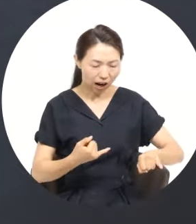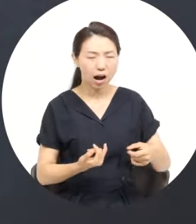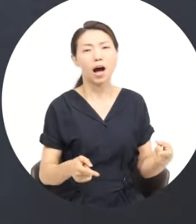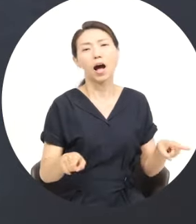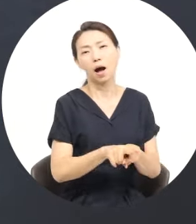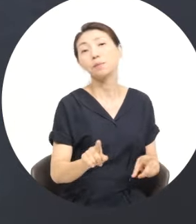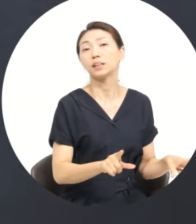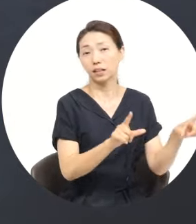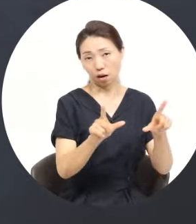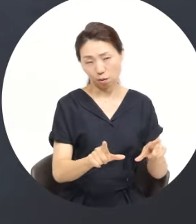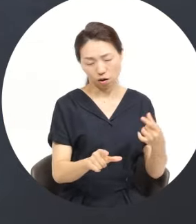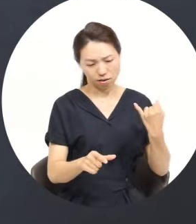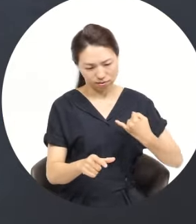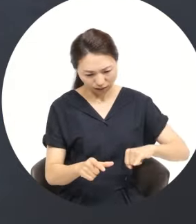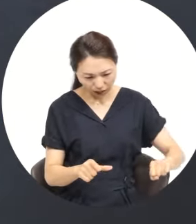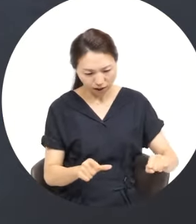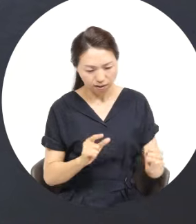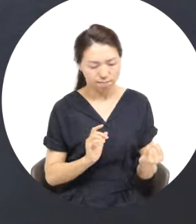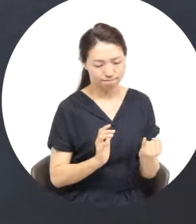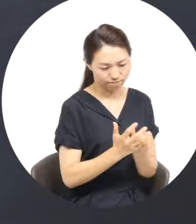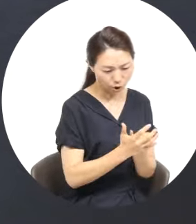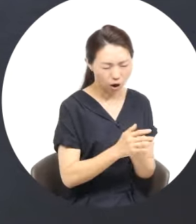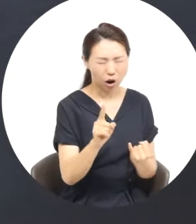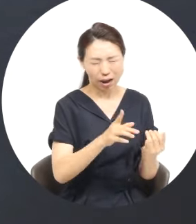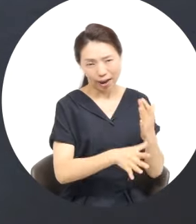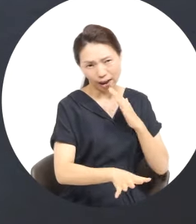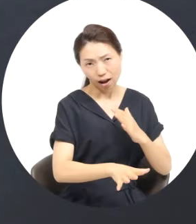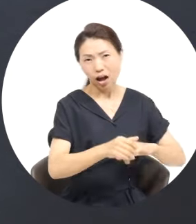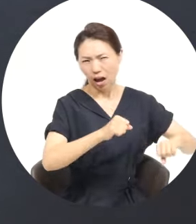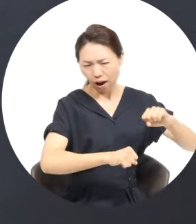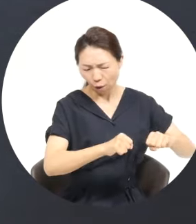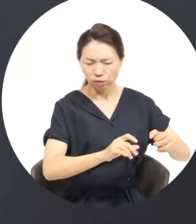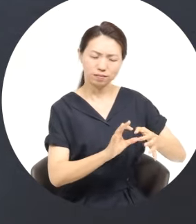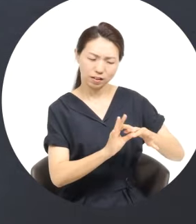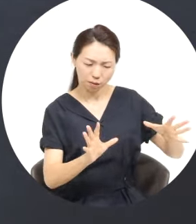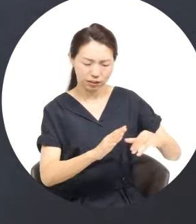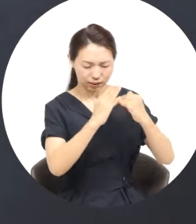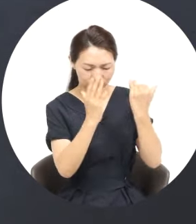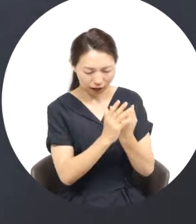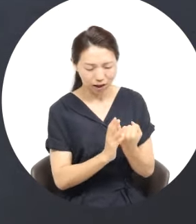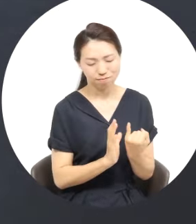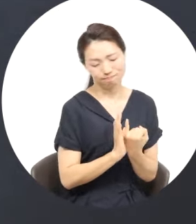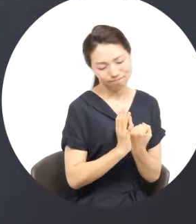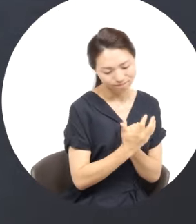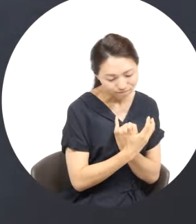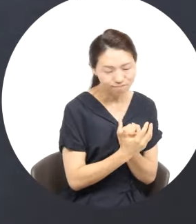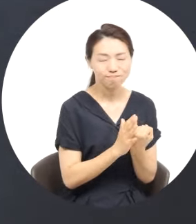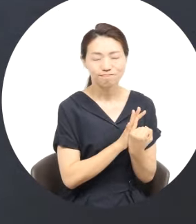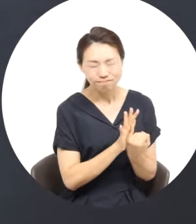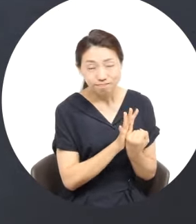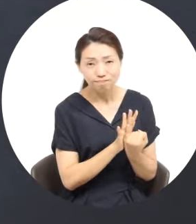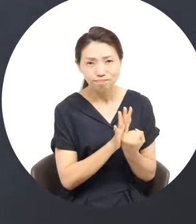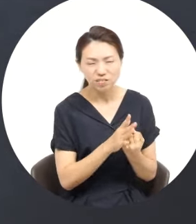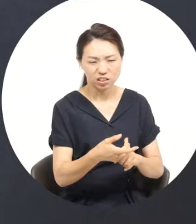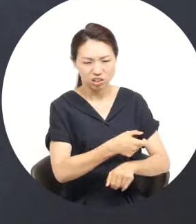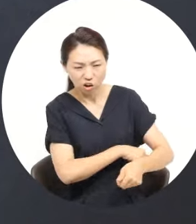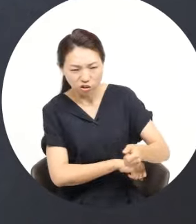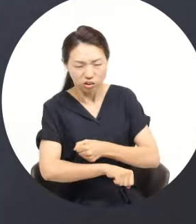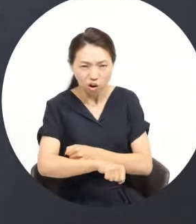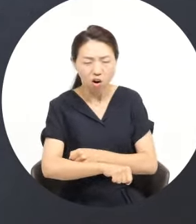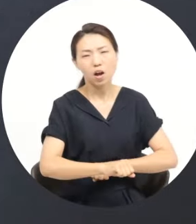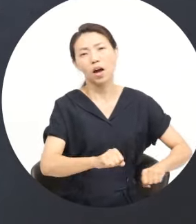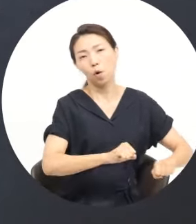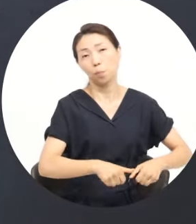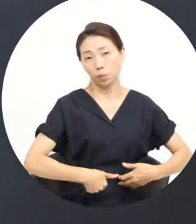살면서 아이를 포용하고 어떤 행패를 피워도 다 포용하는 이런 적극적인